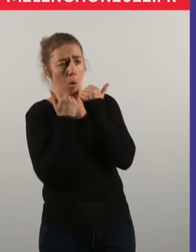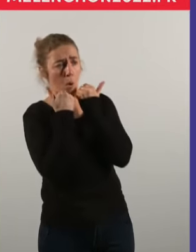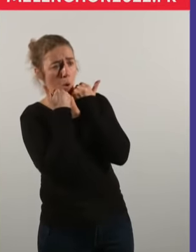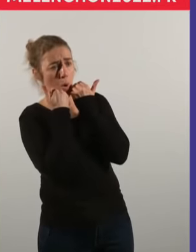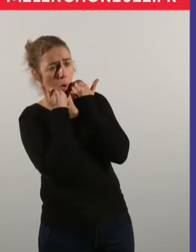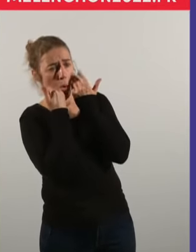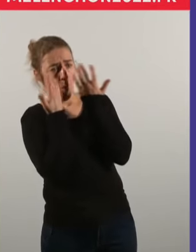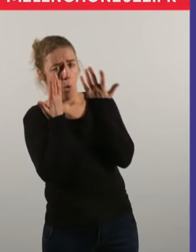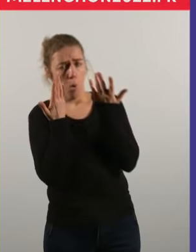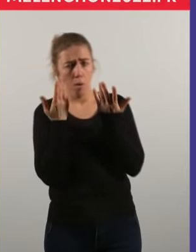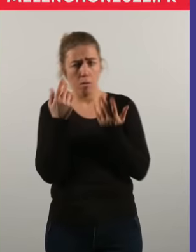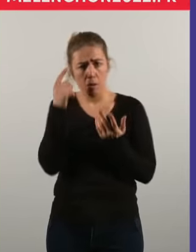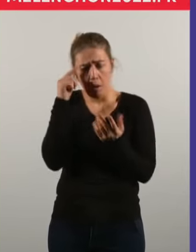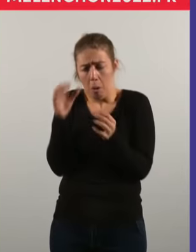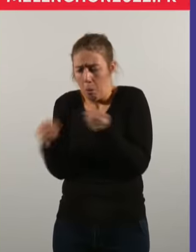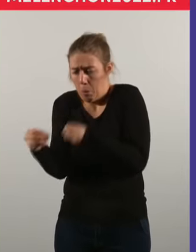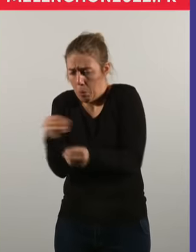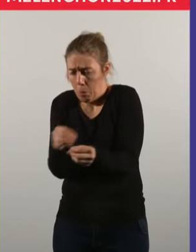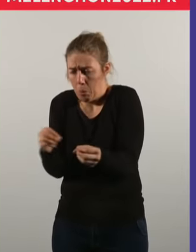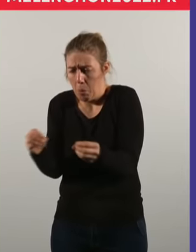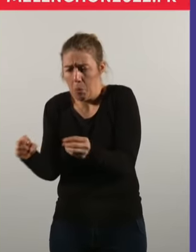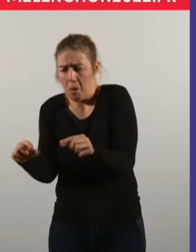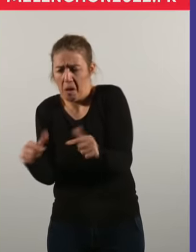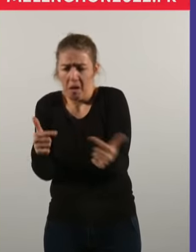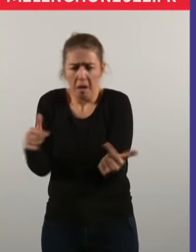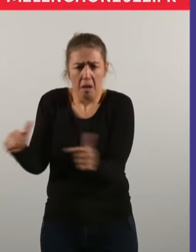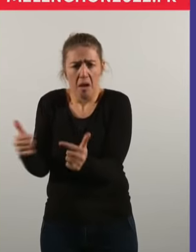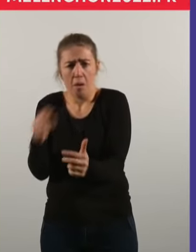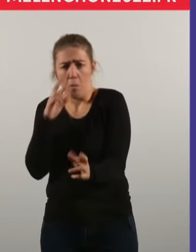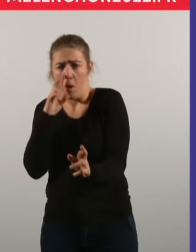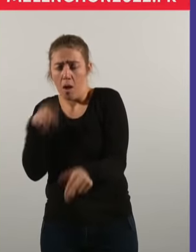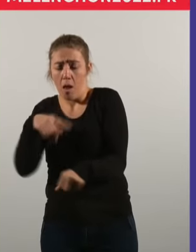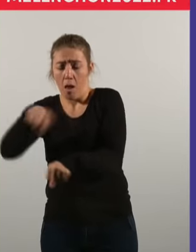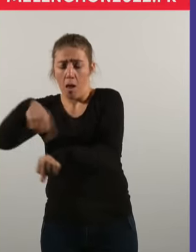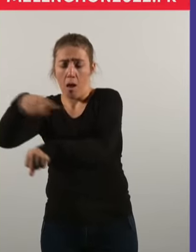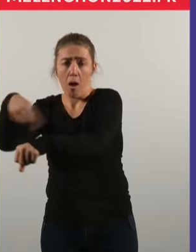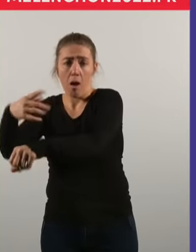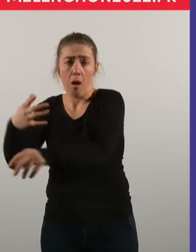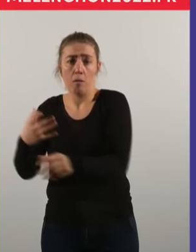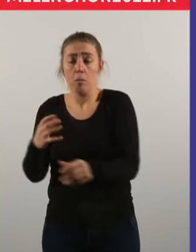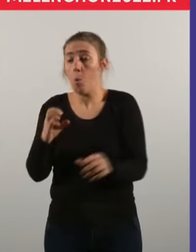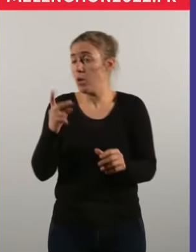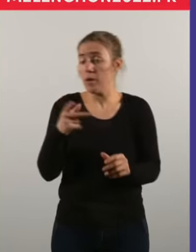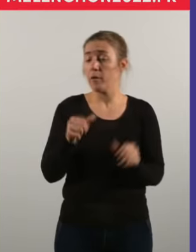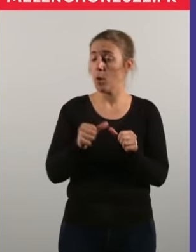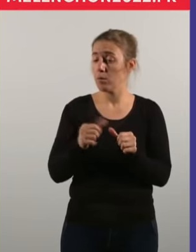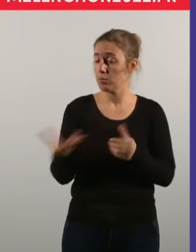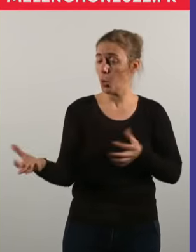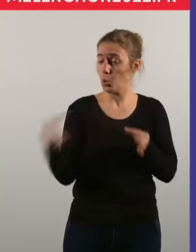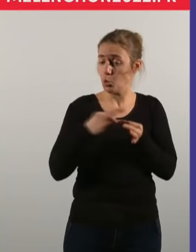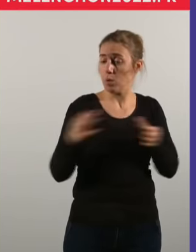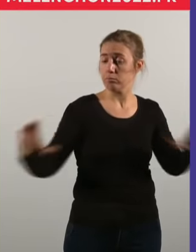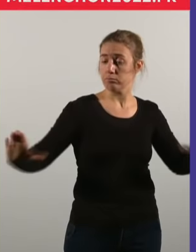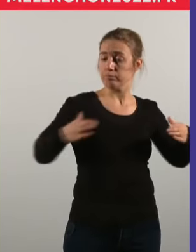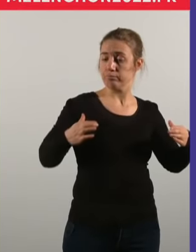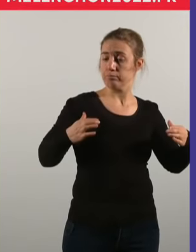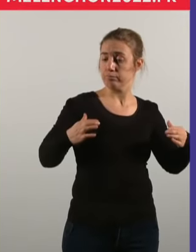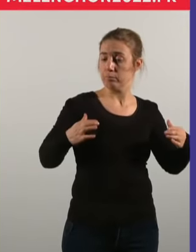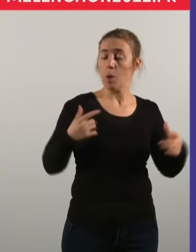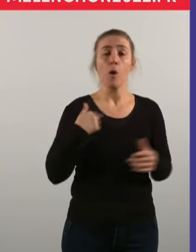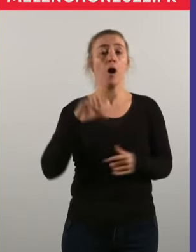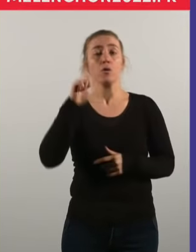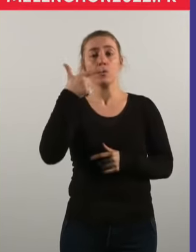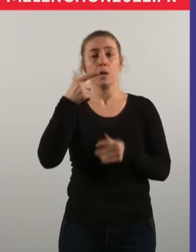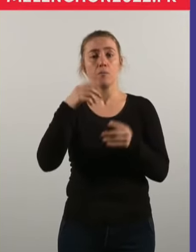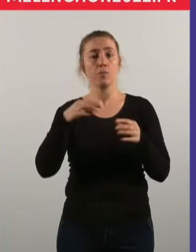leur polémique interminable, eh bien, regroupez-vous avec nous. Et moi, au deuxième tour, j'en fais